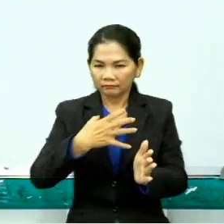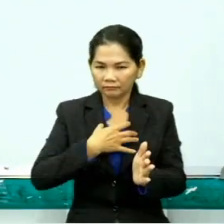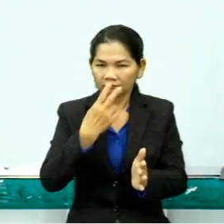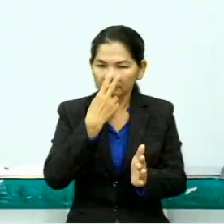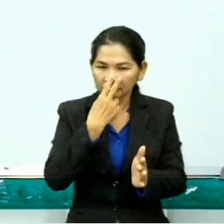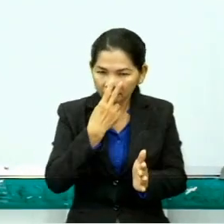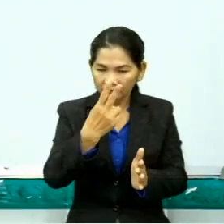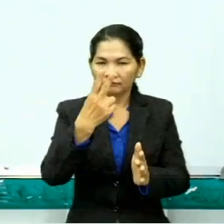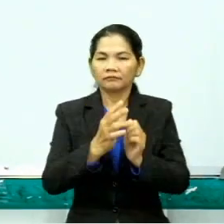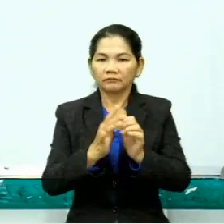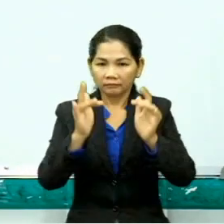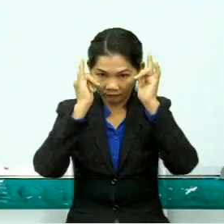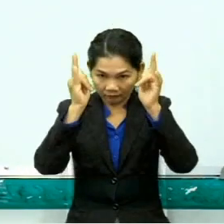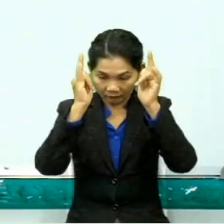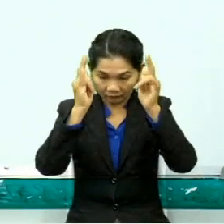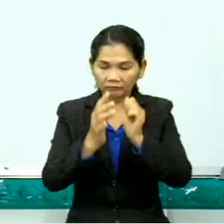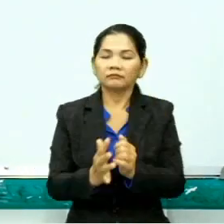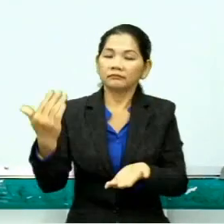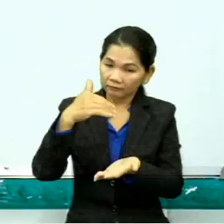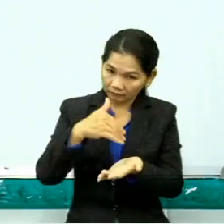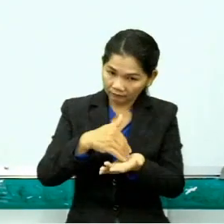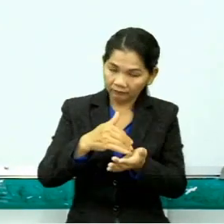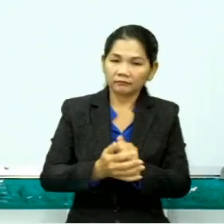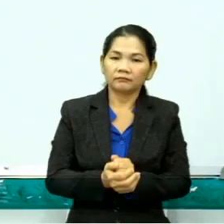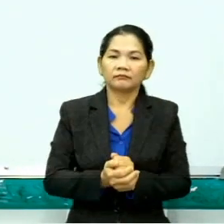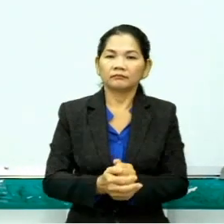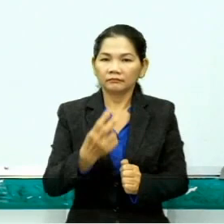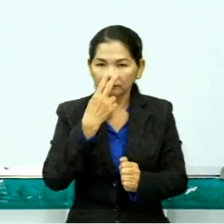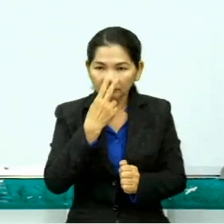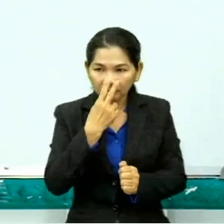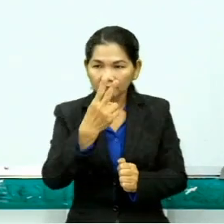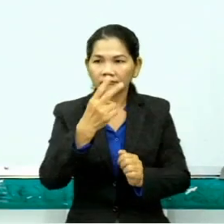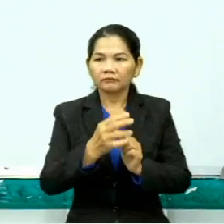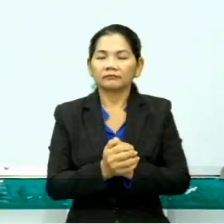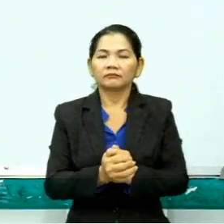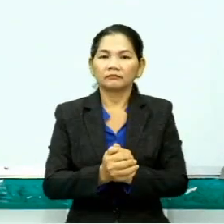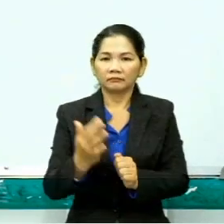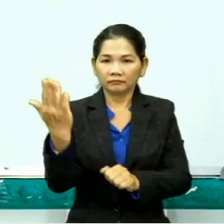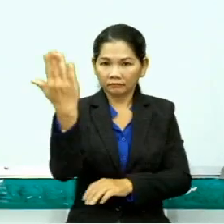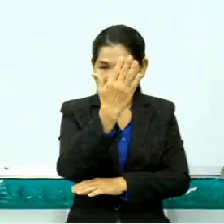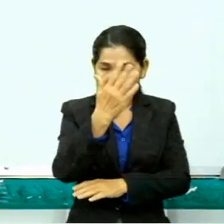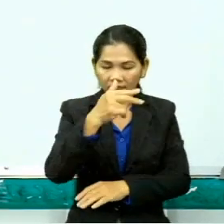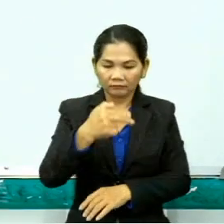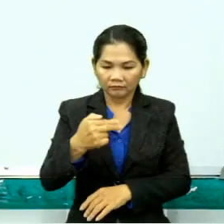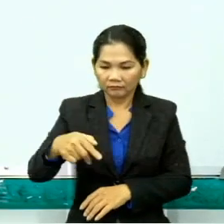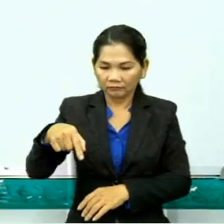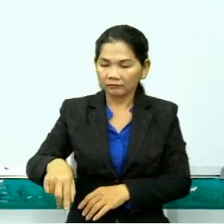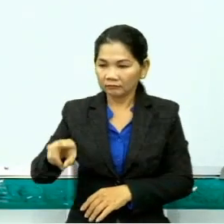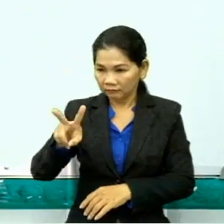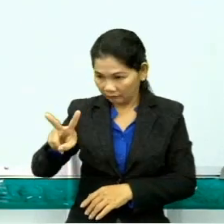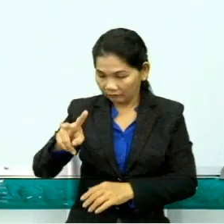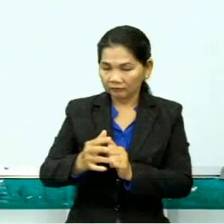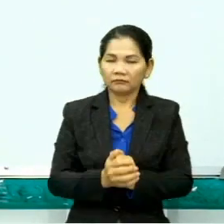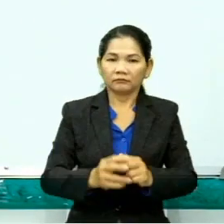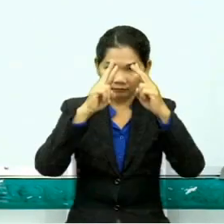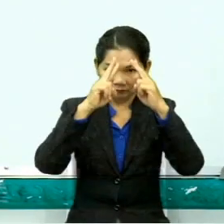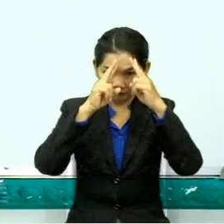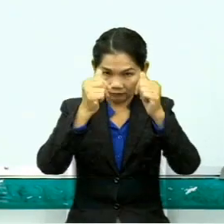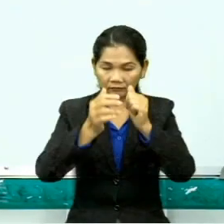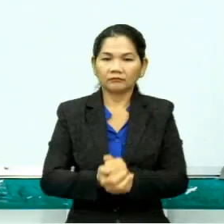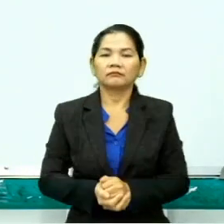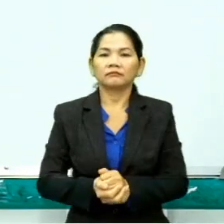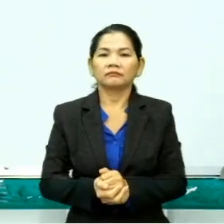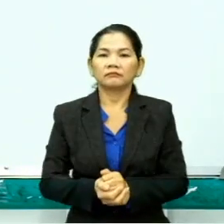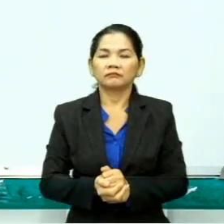đan cao bằng riêng đặc này cứ cha con ai tam đan tam là dễ tu tu chiết cầm một chiếc phí đại chu thì ví